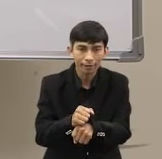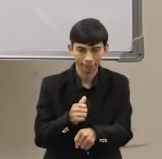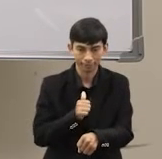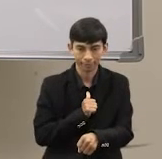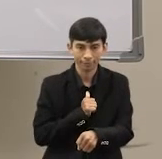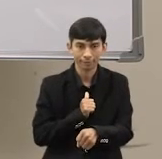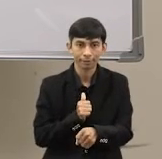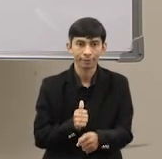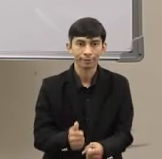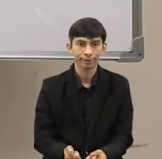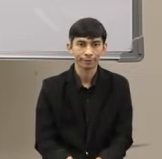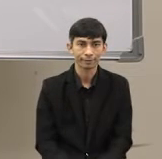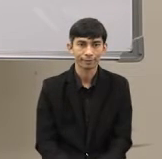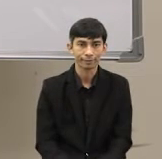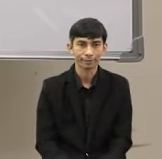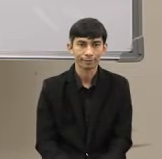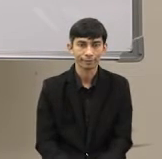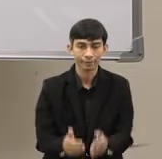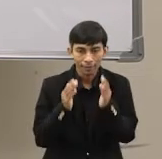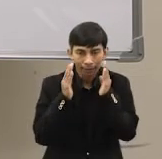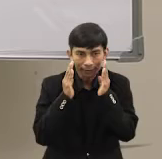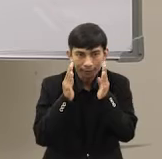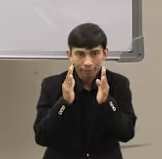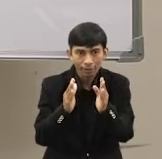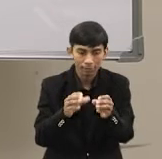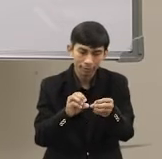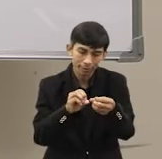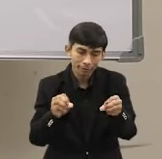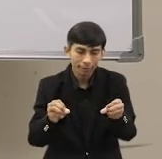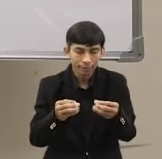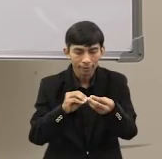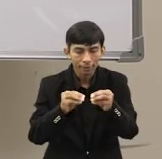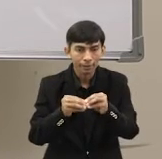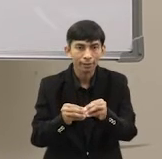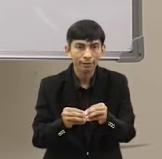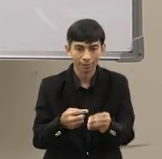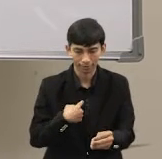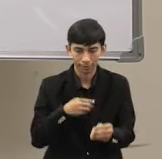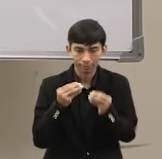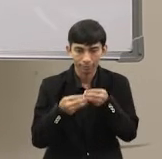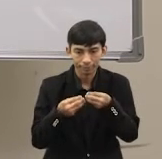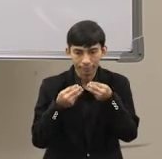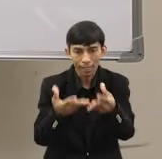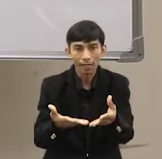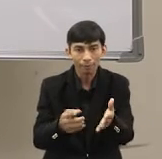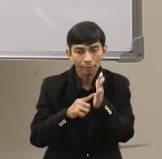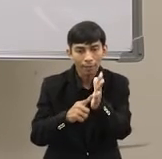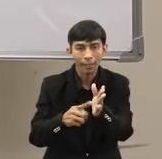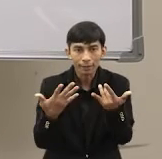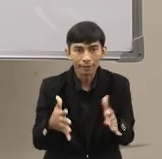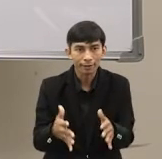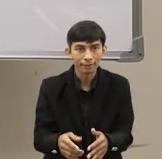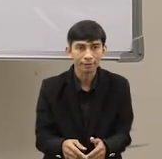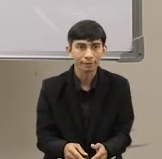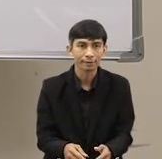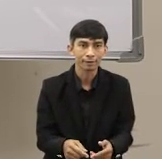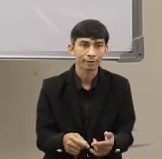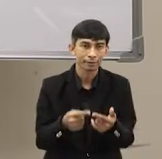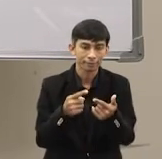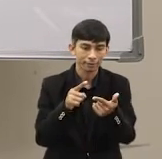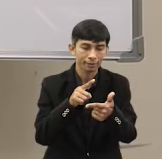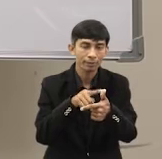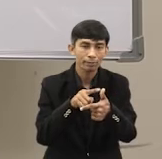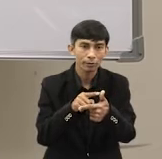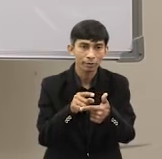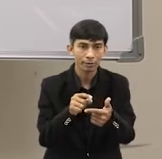Thật ta cạch ca là bằng con ban sọp tới tam là ba lệch đây nè kru ai nữ. Chà, tì mùi con pra tu lệch tì